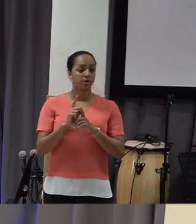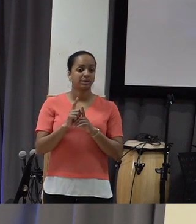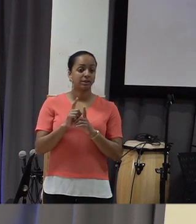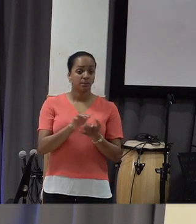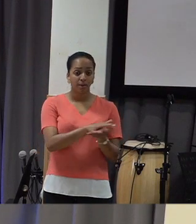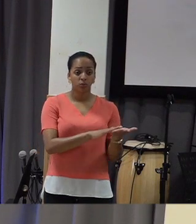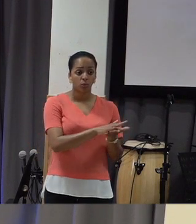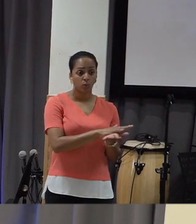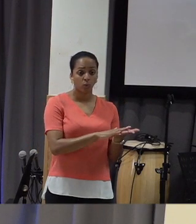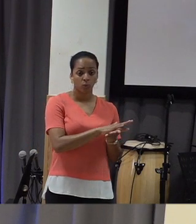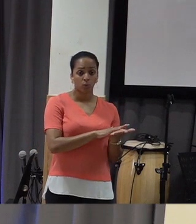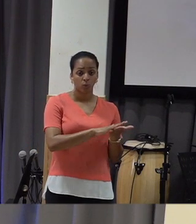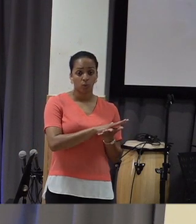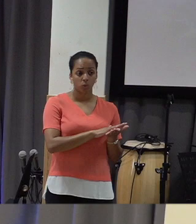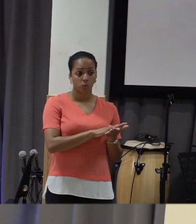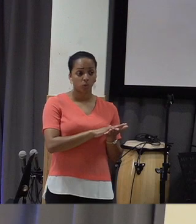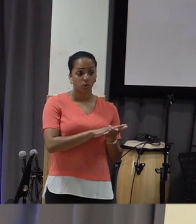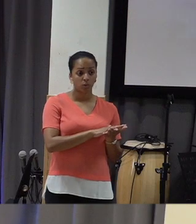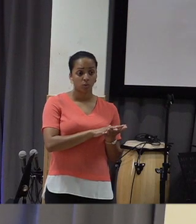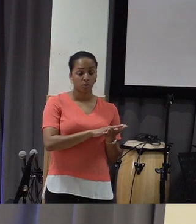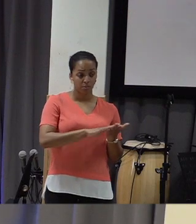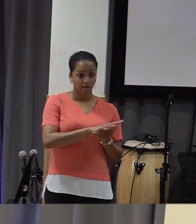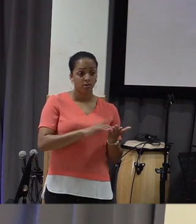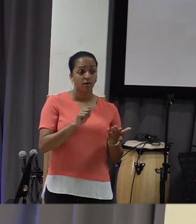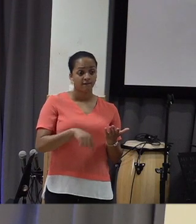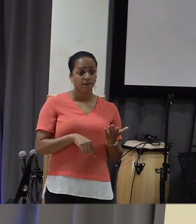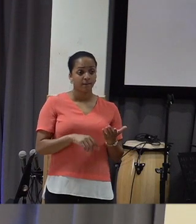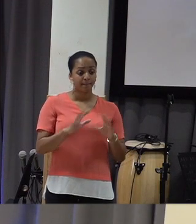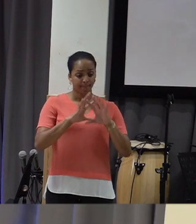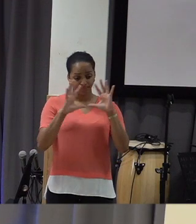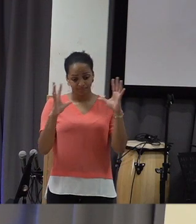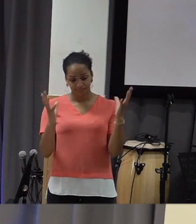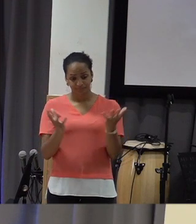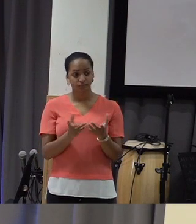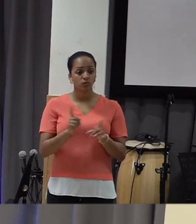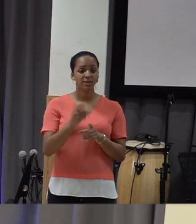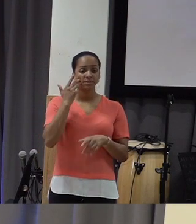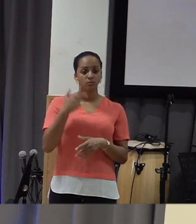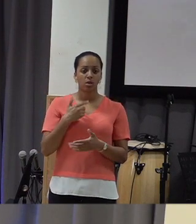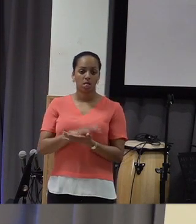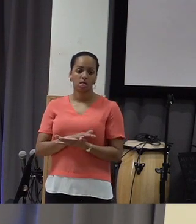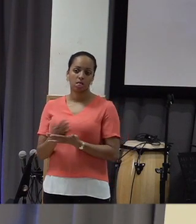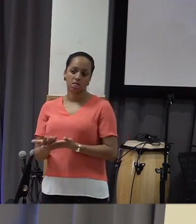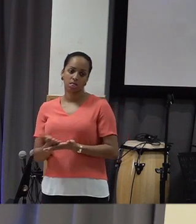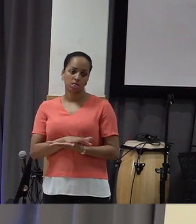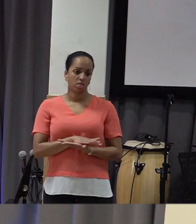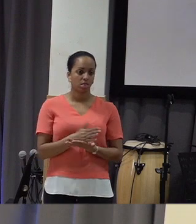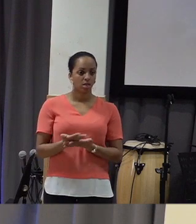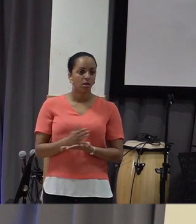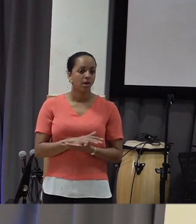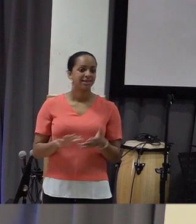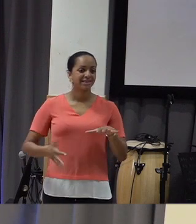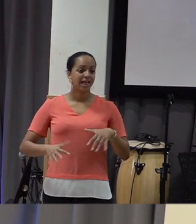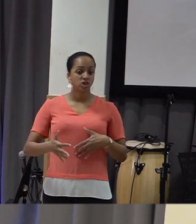peut te pardonner et tu ne peux présenter ton offrande à l'autel. Et face à l'inconstance, à la tiédeur, mon frère, ma sœur, Dieu veut nous remplir. Il